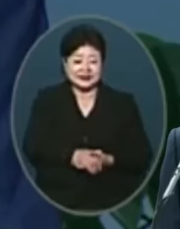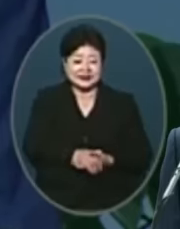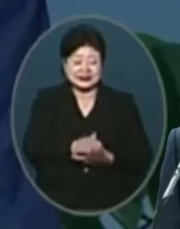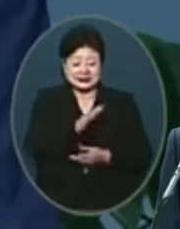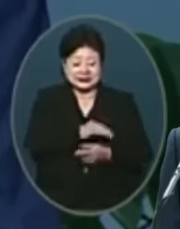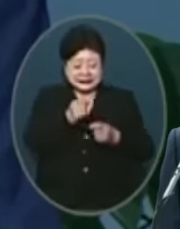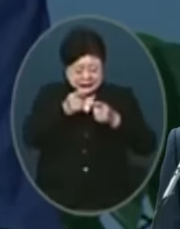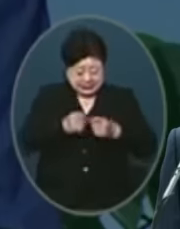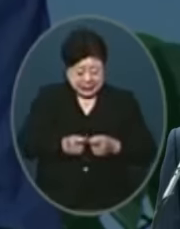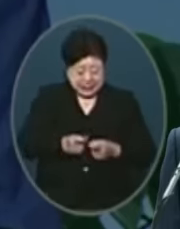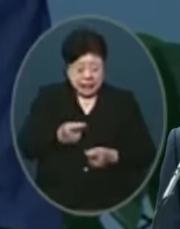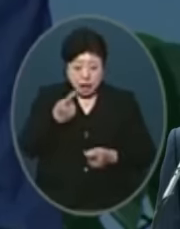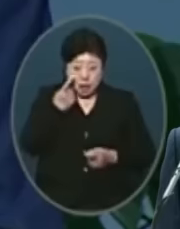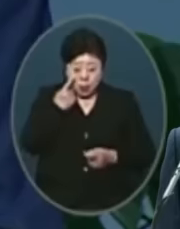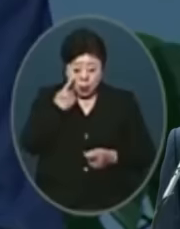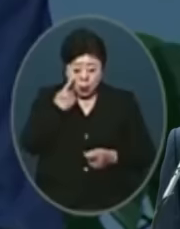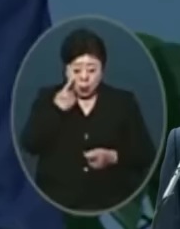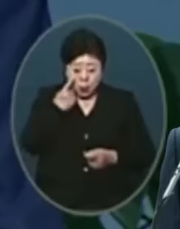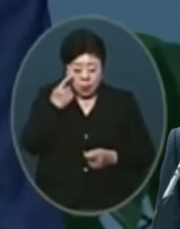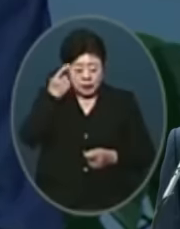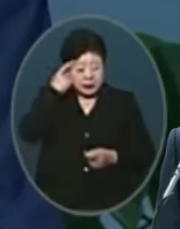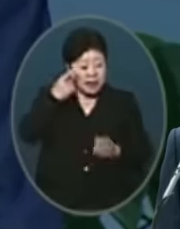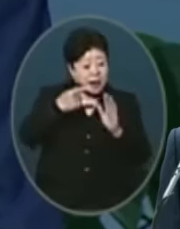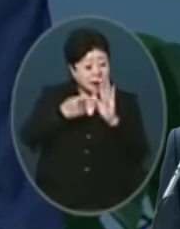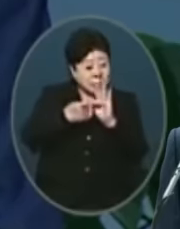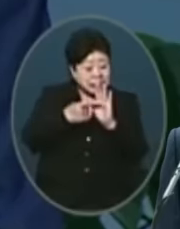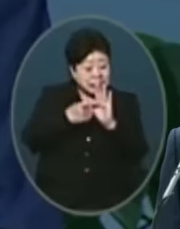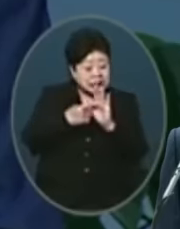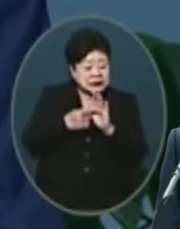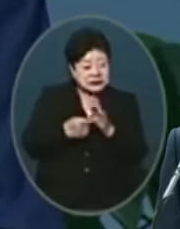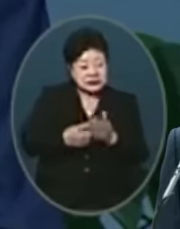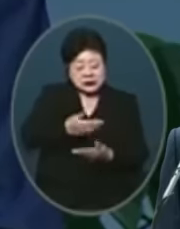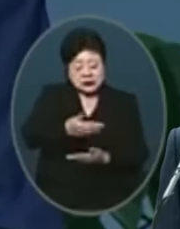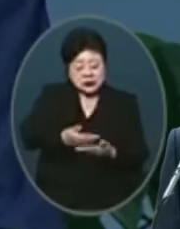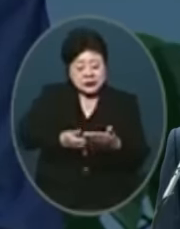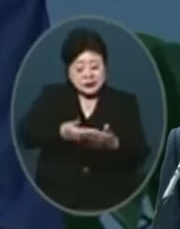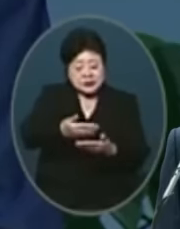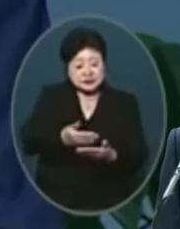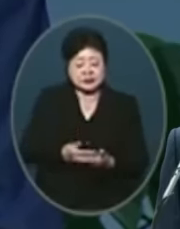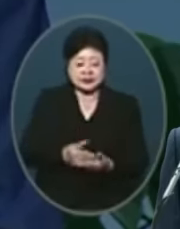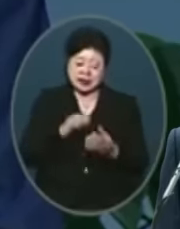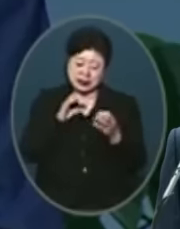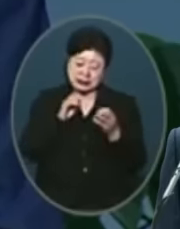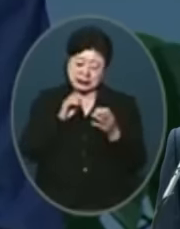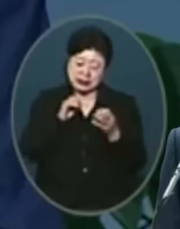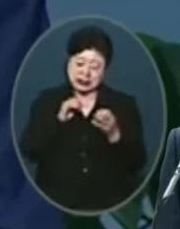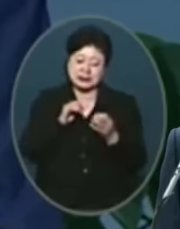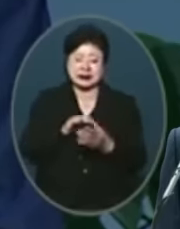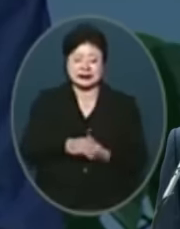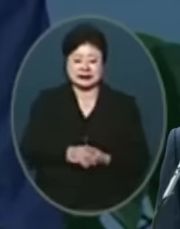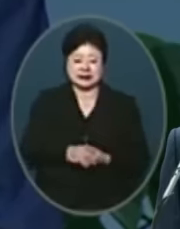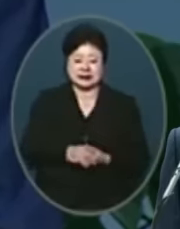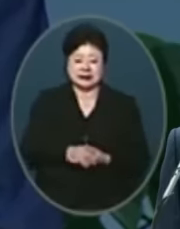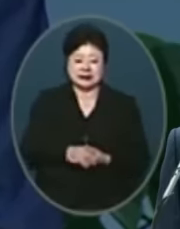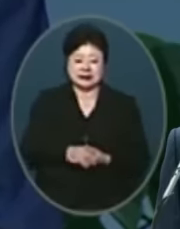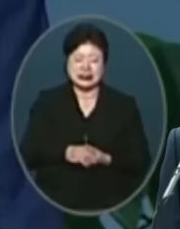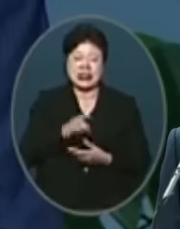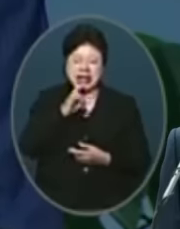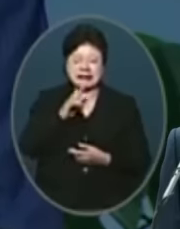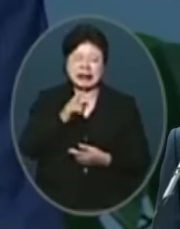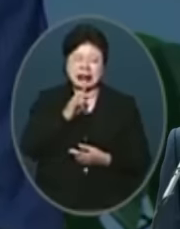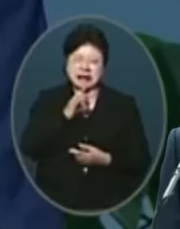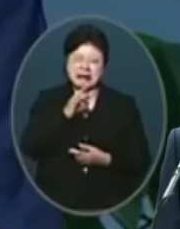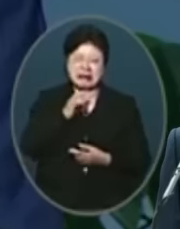단단히 살펴봐야 돼요. 부정적인 친구와 사귀어서 대화하면 물이 그리